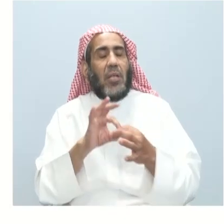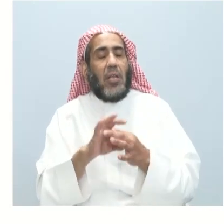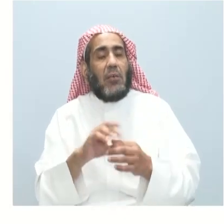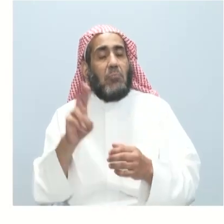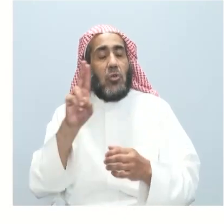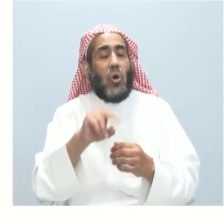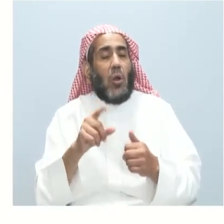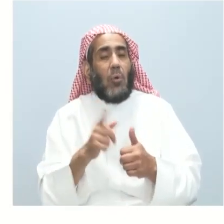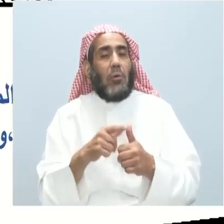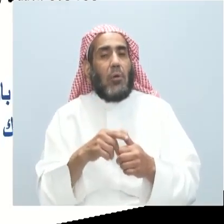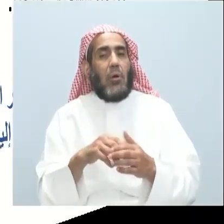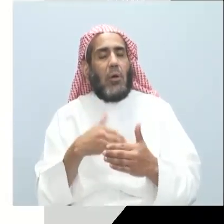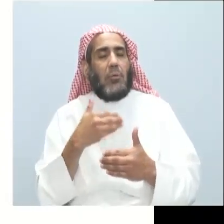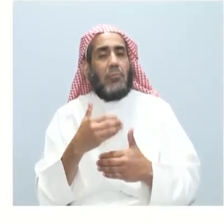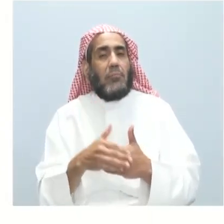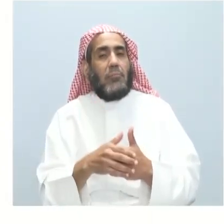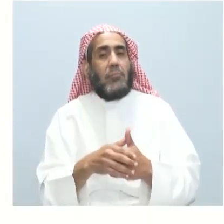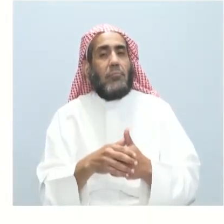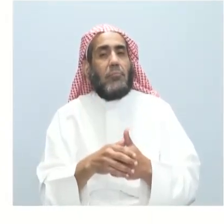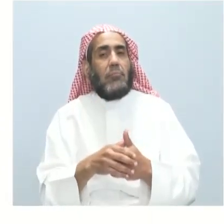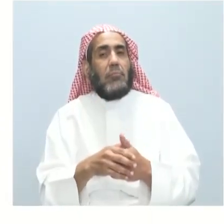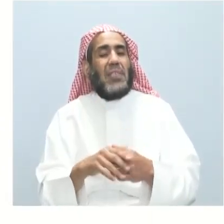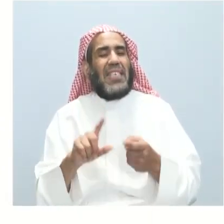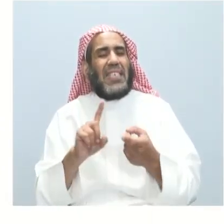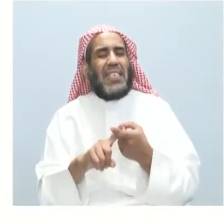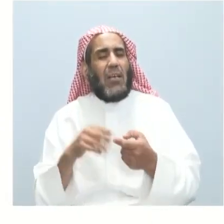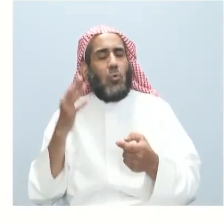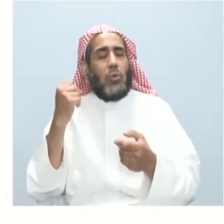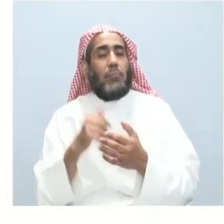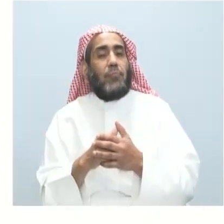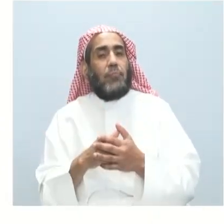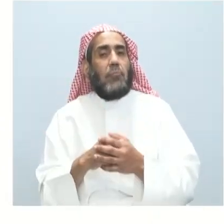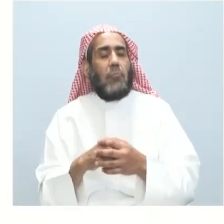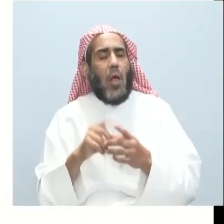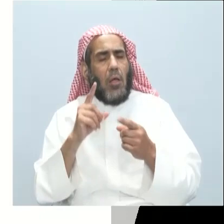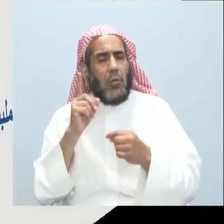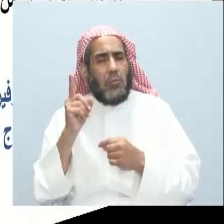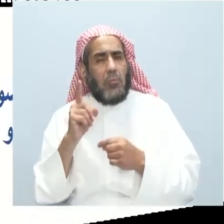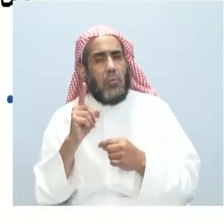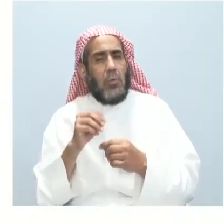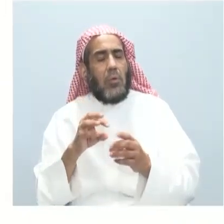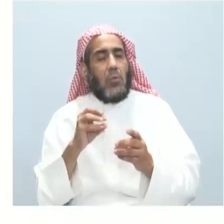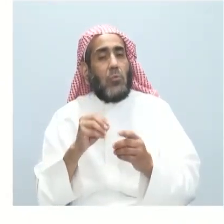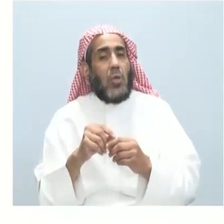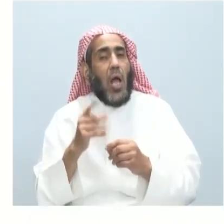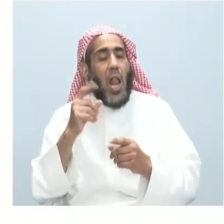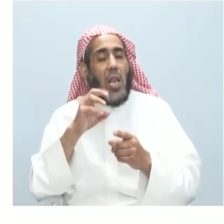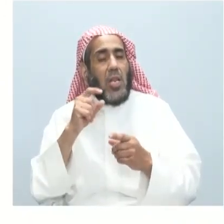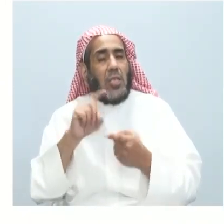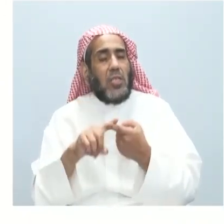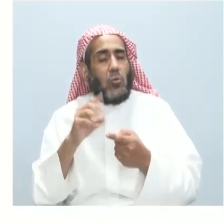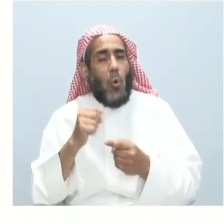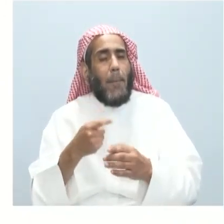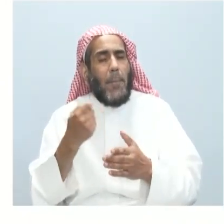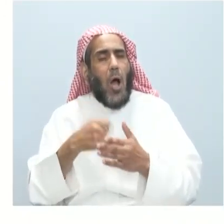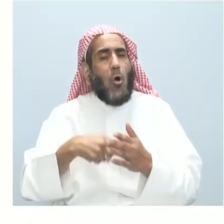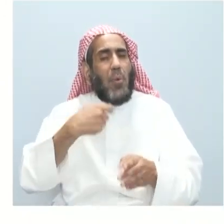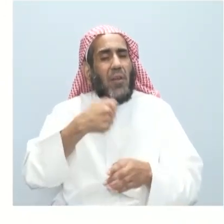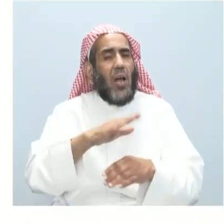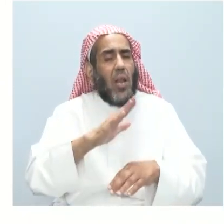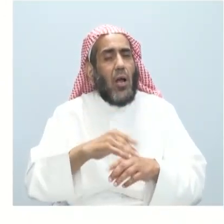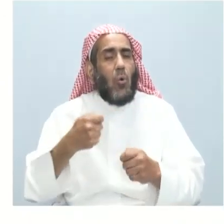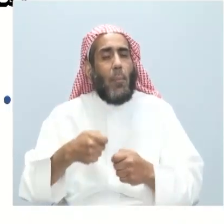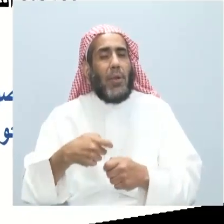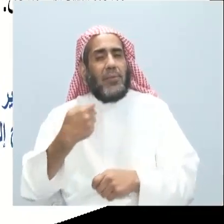بالسؤال الاول اما هنا الزوجه ف لاحظ معي هنا المقص المقصود ما حكم النفقه على